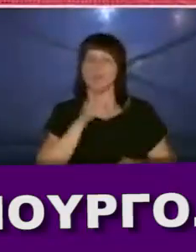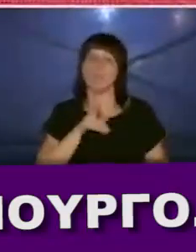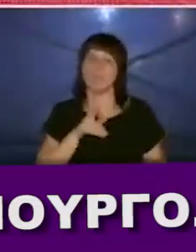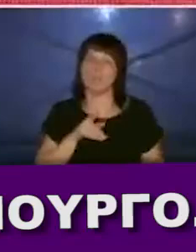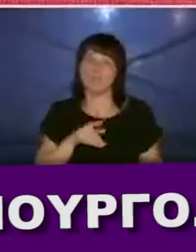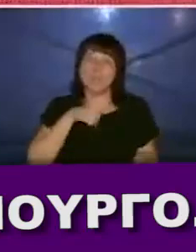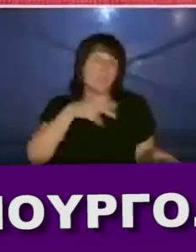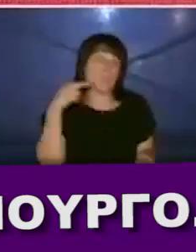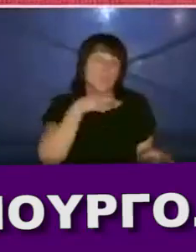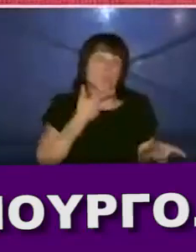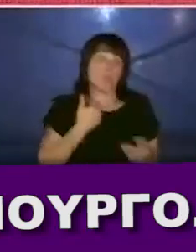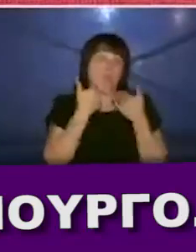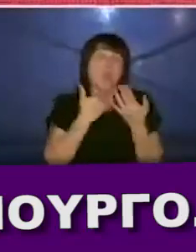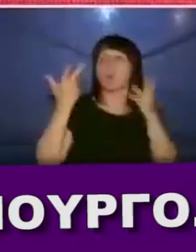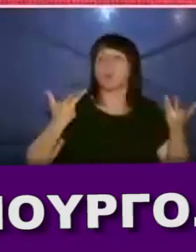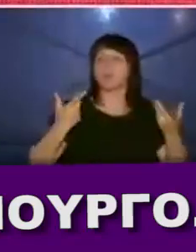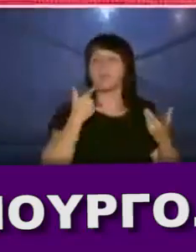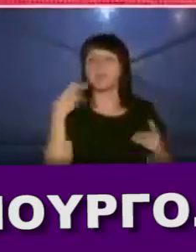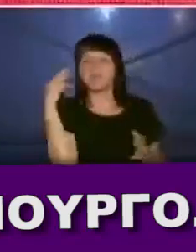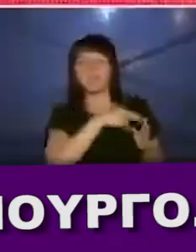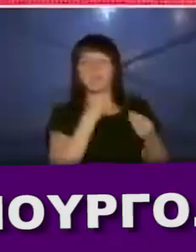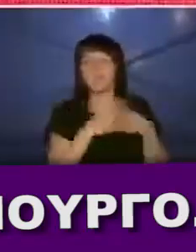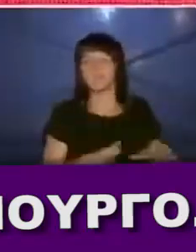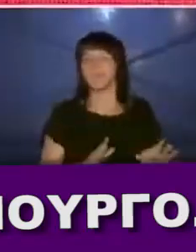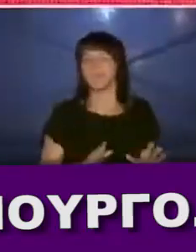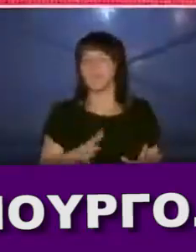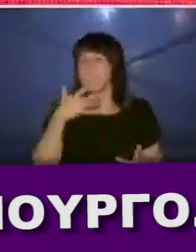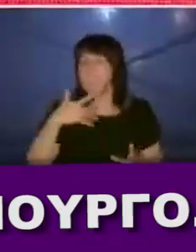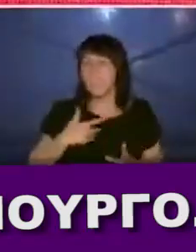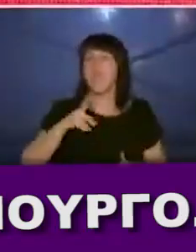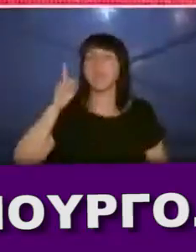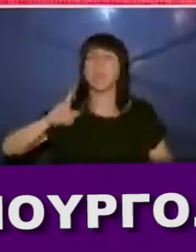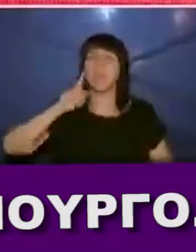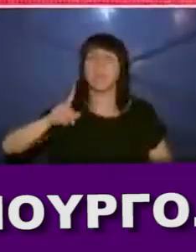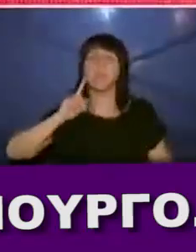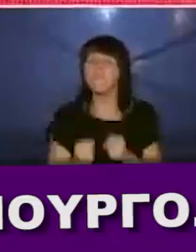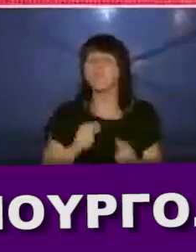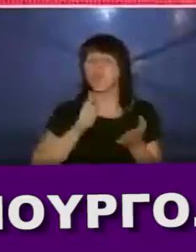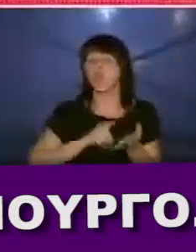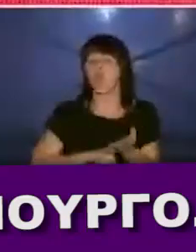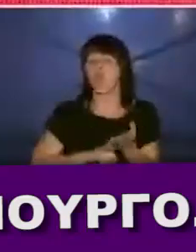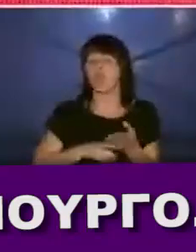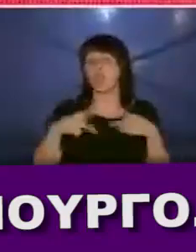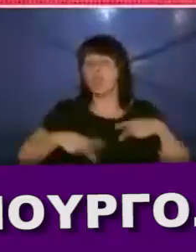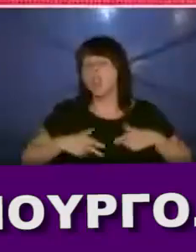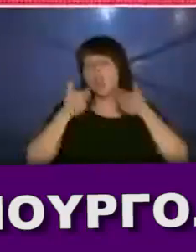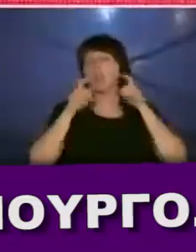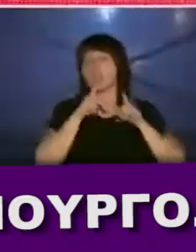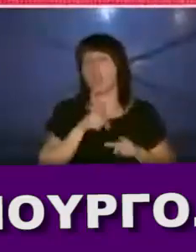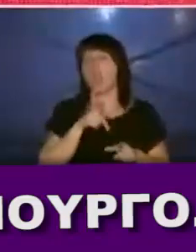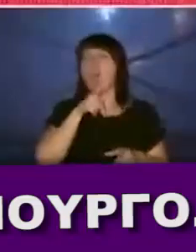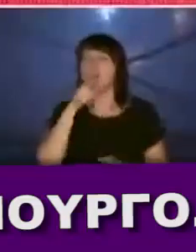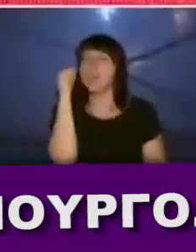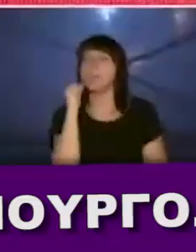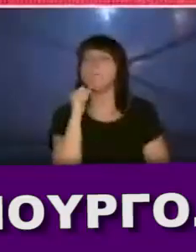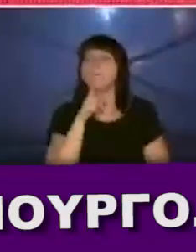μπορεί πια να σταθεί πουθενά στην Ευρώπη, γιατί παραβιάζει στοιχειώδεις κανόνες του κράτους δικαίου που αποτελούν πυλώνες